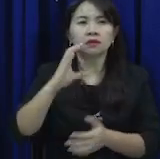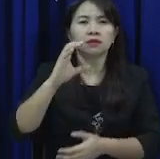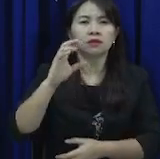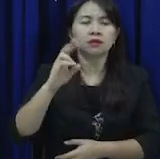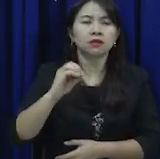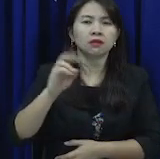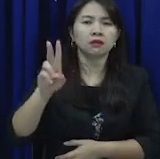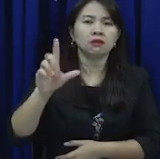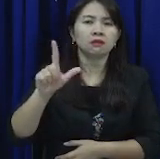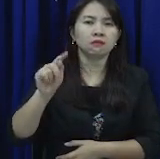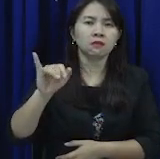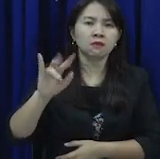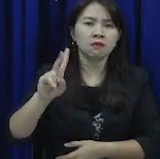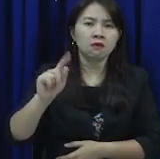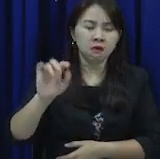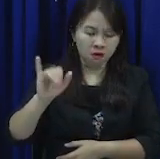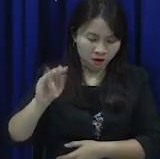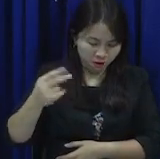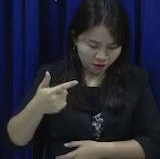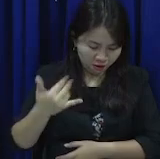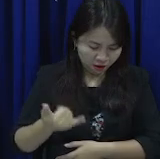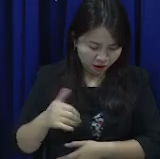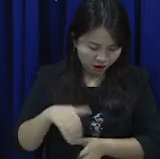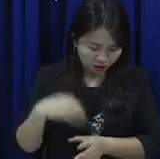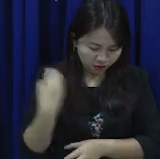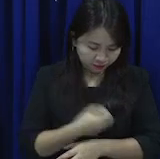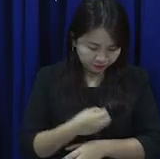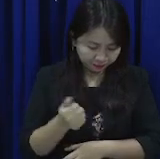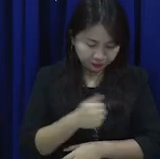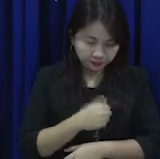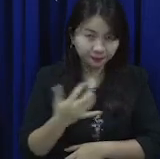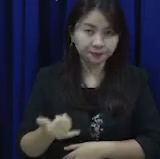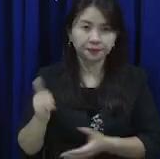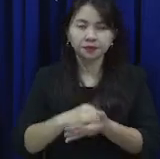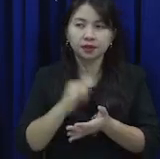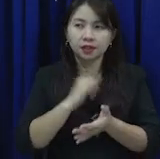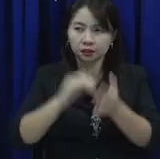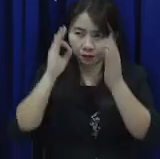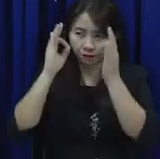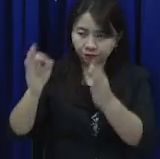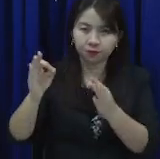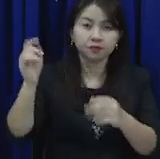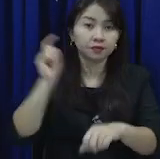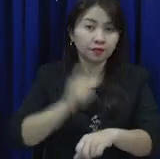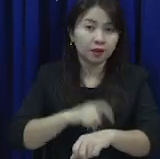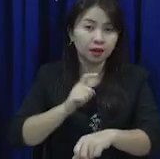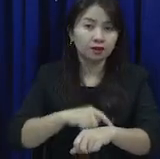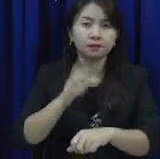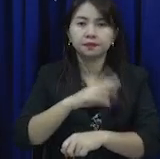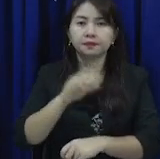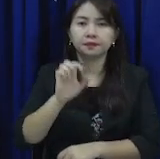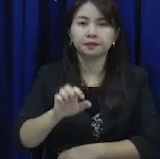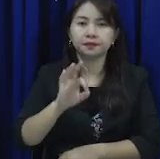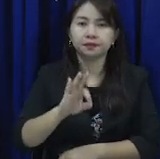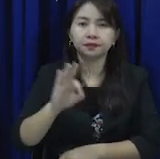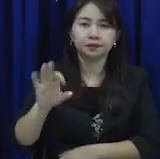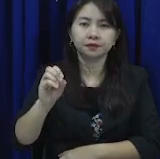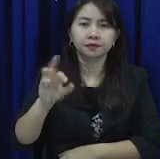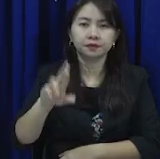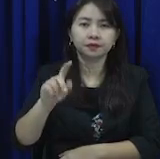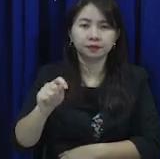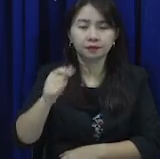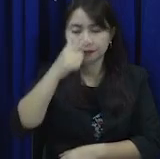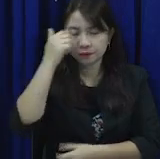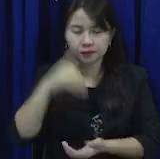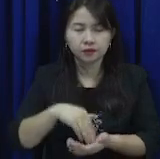ating sarili naka lalo na sa inyong mga young people nakatuon yan Una sa time sa effort ninyo and then sa money because these